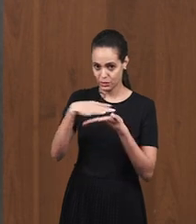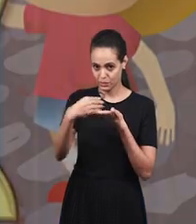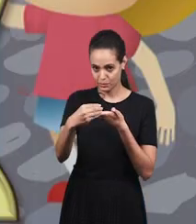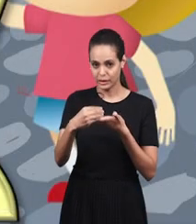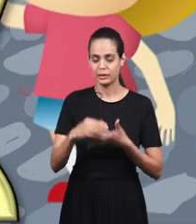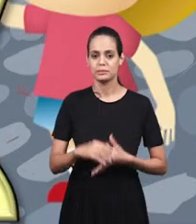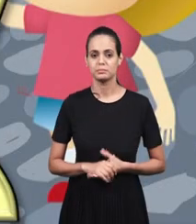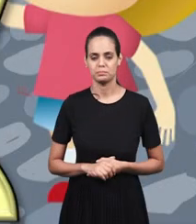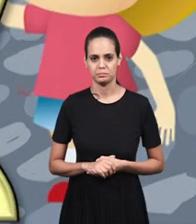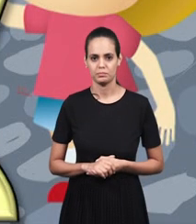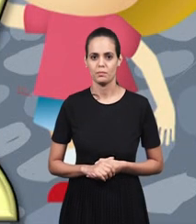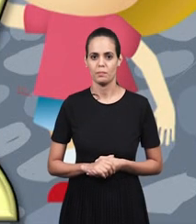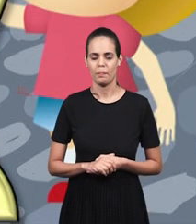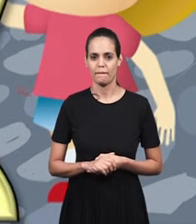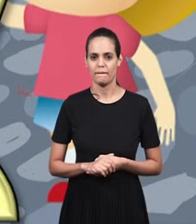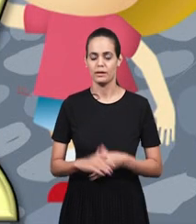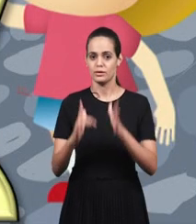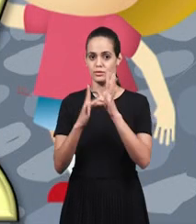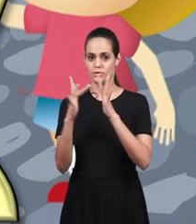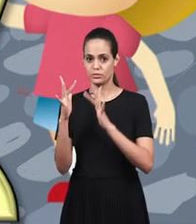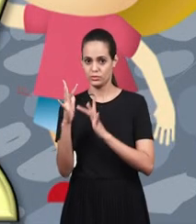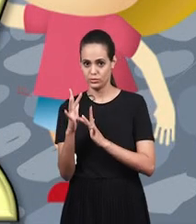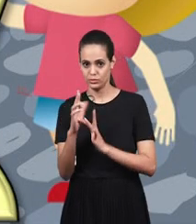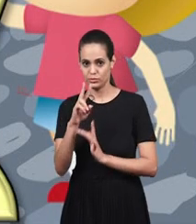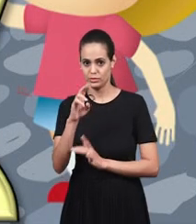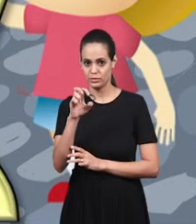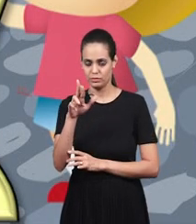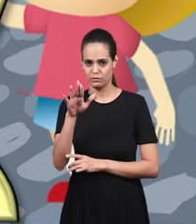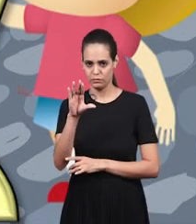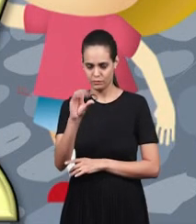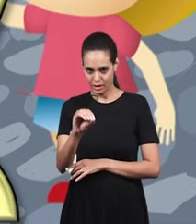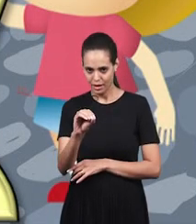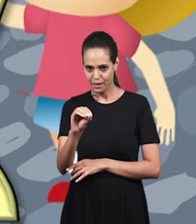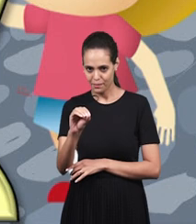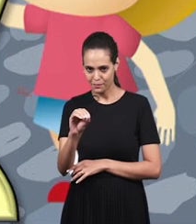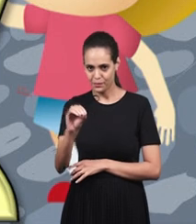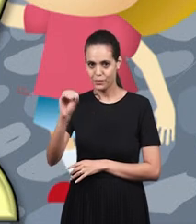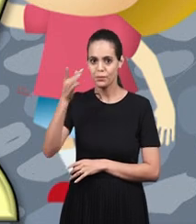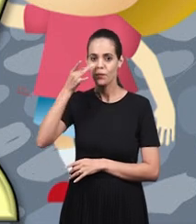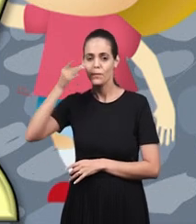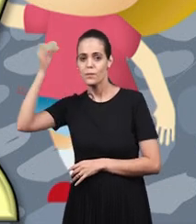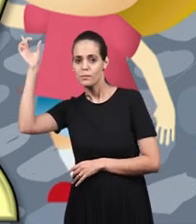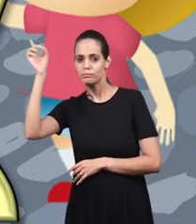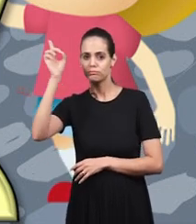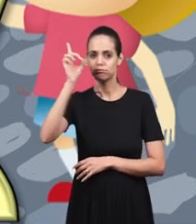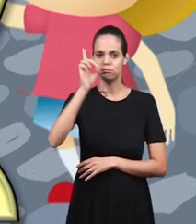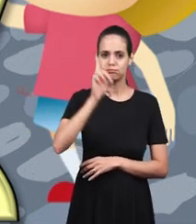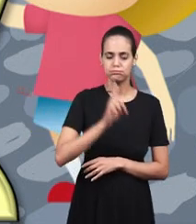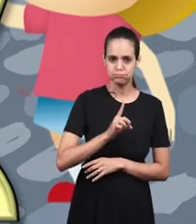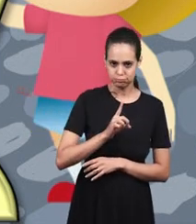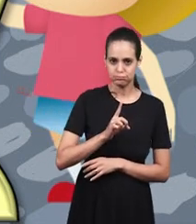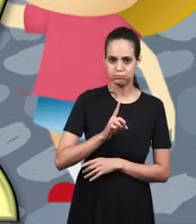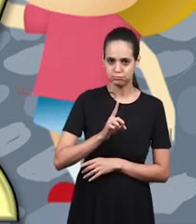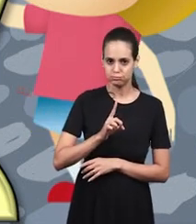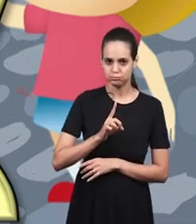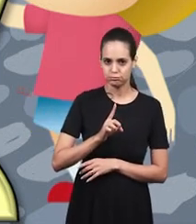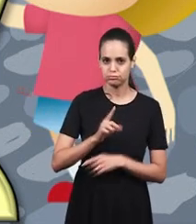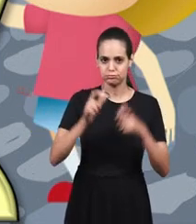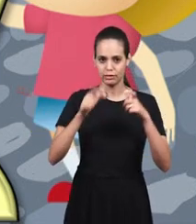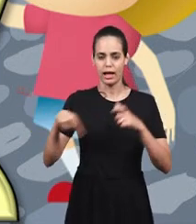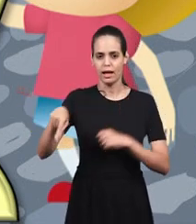vais dire et vous répétez. Et le Verbe s'est fait chair et a habité entre nous. Et nous avons vu